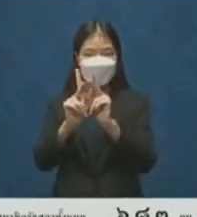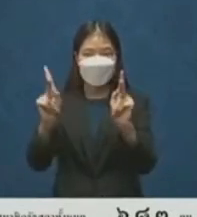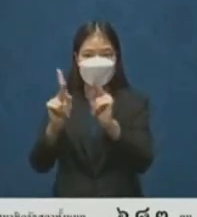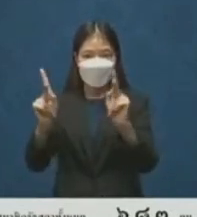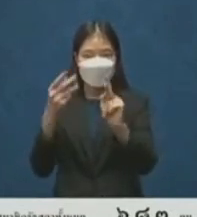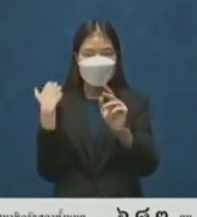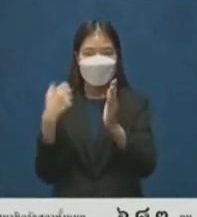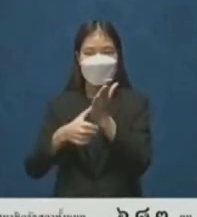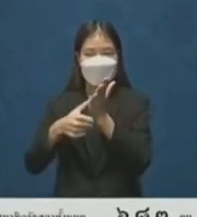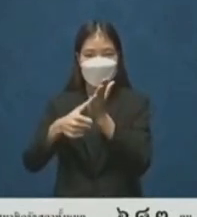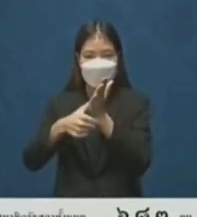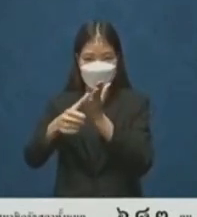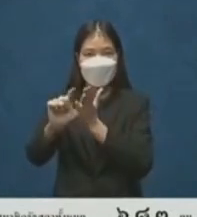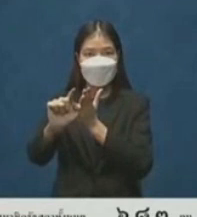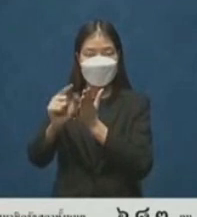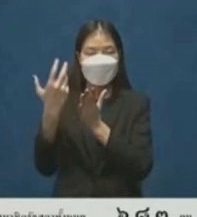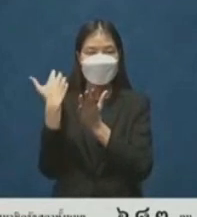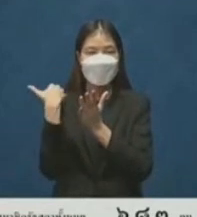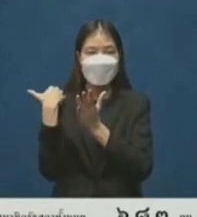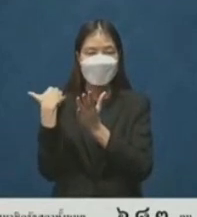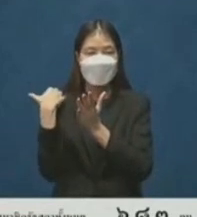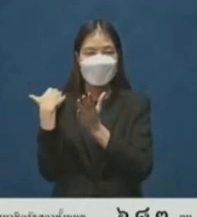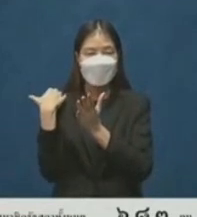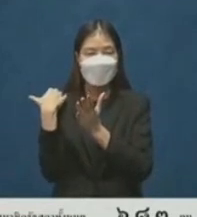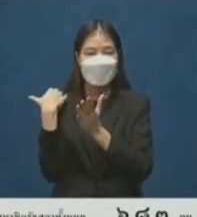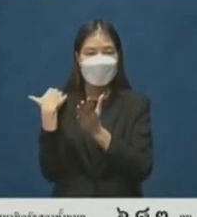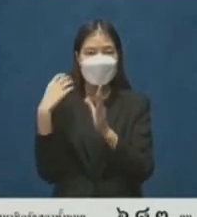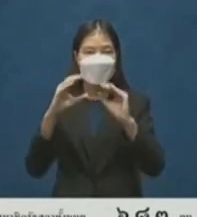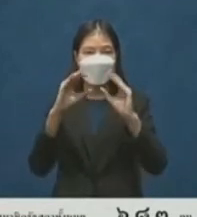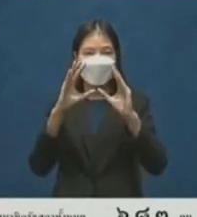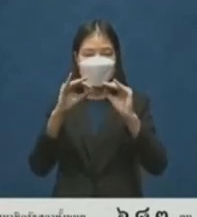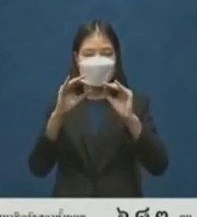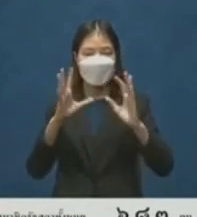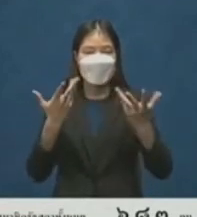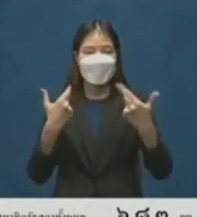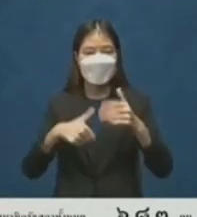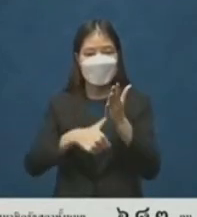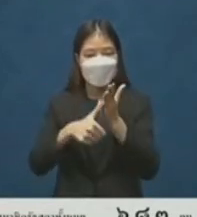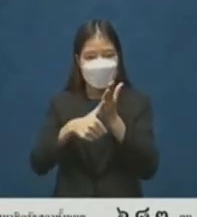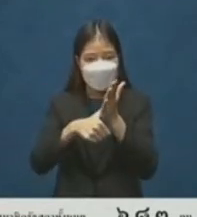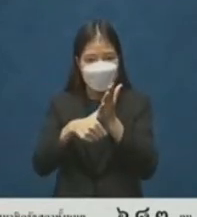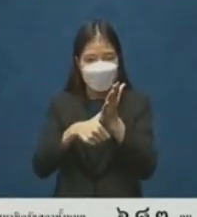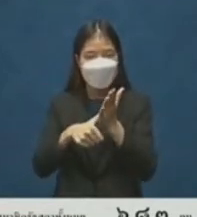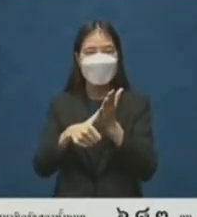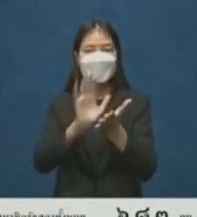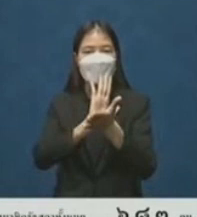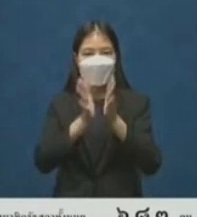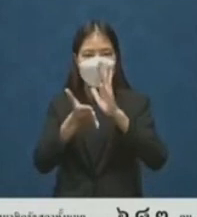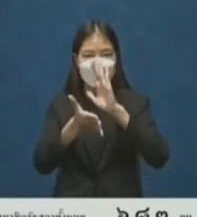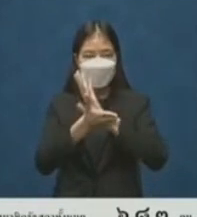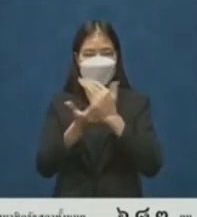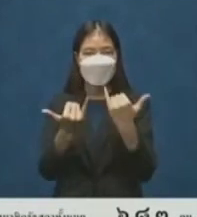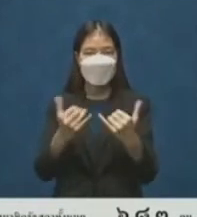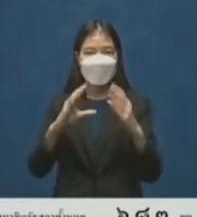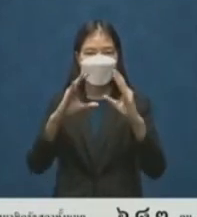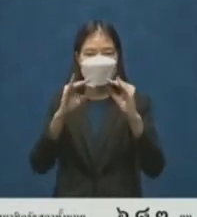เนื่องจากมาตรา6คณะกรรมาธิการมีการแก้ไขจึงต้องขอมติที่ประชุมก่อนว่าจะเห็นควร